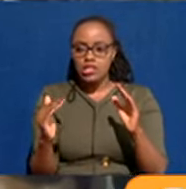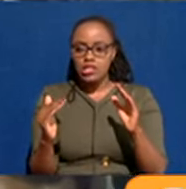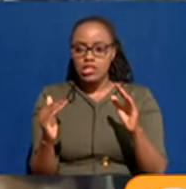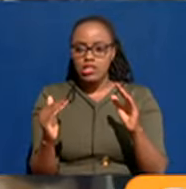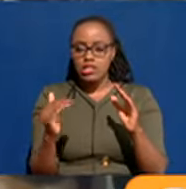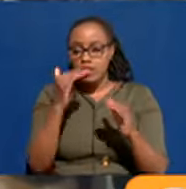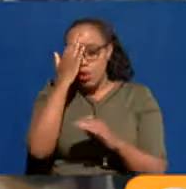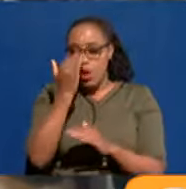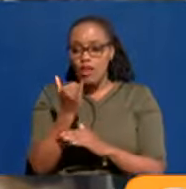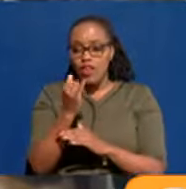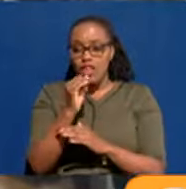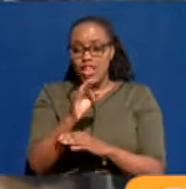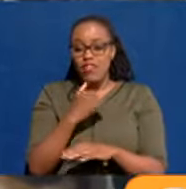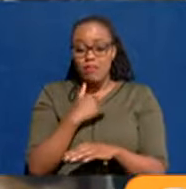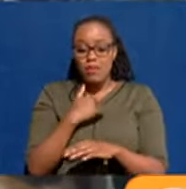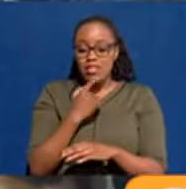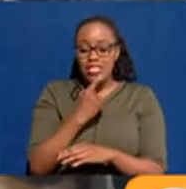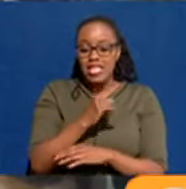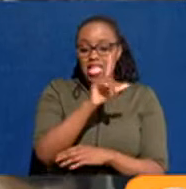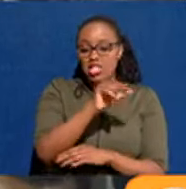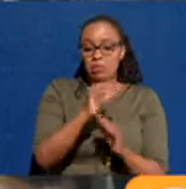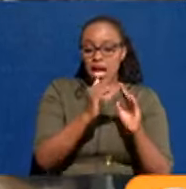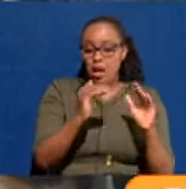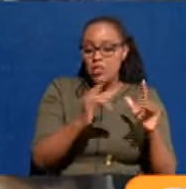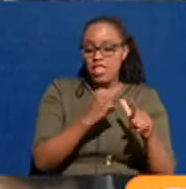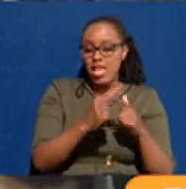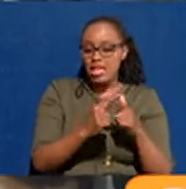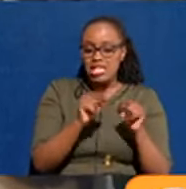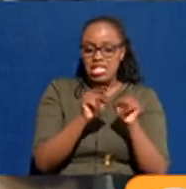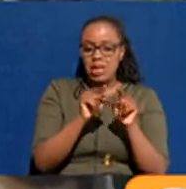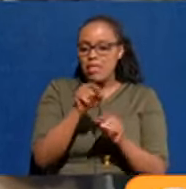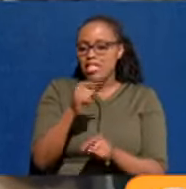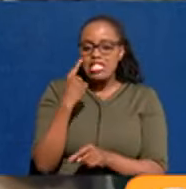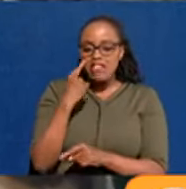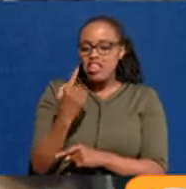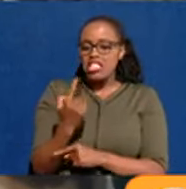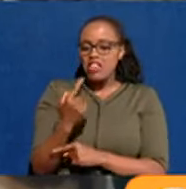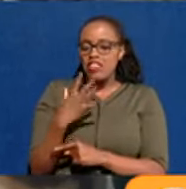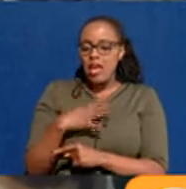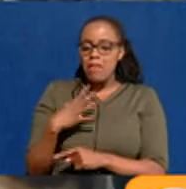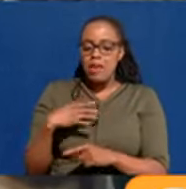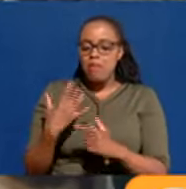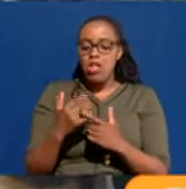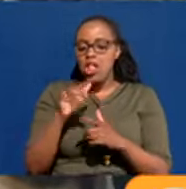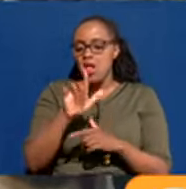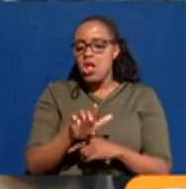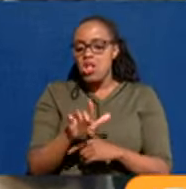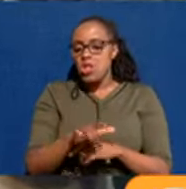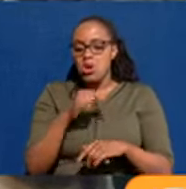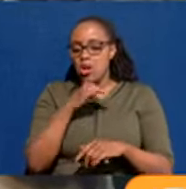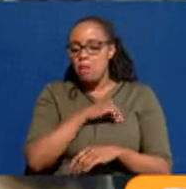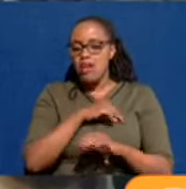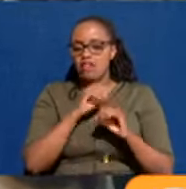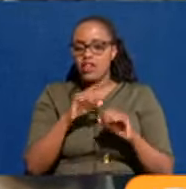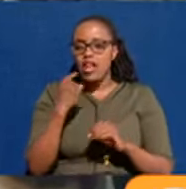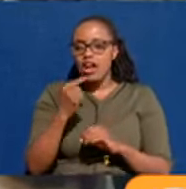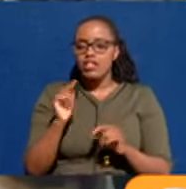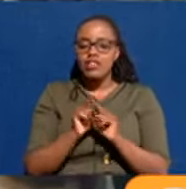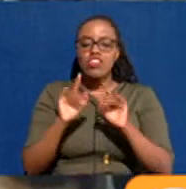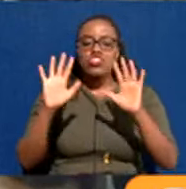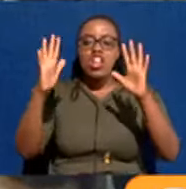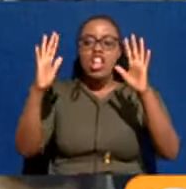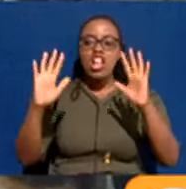Sababu zikitu affordable housing, unapata si hustlers ndiyo wanasaidika. Okay. Sisi kazi yetu ni kuchapa